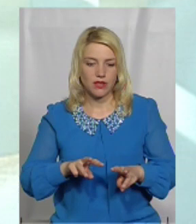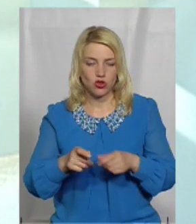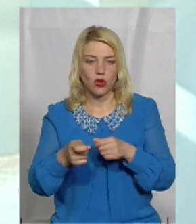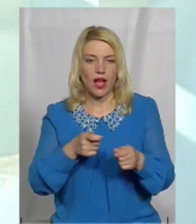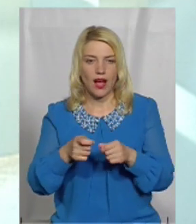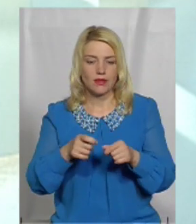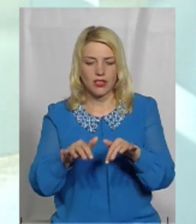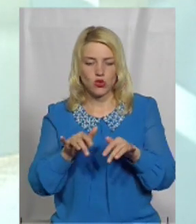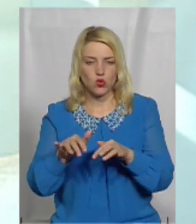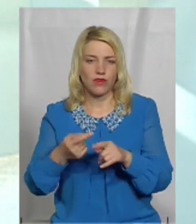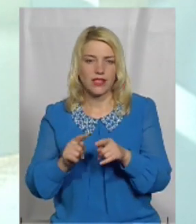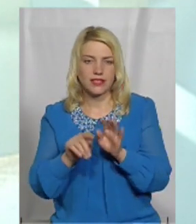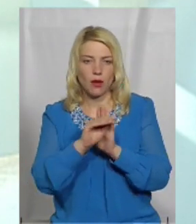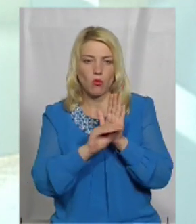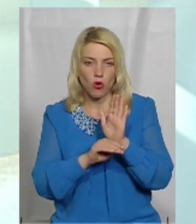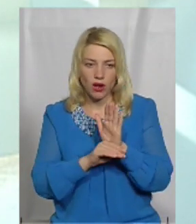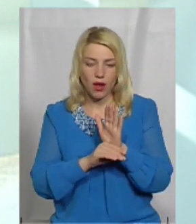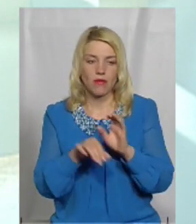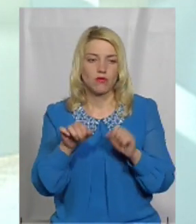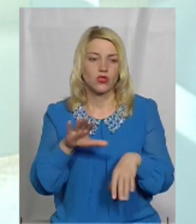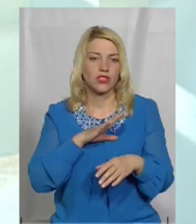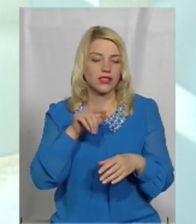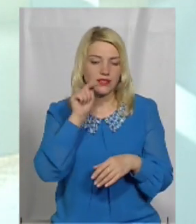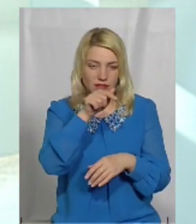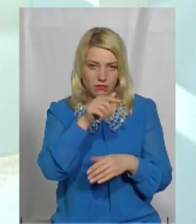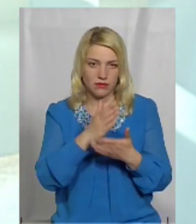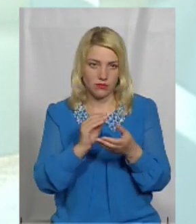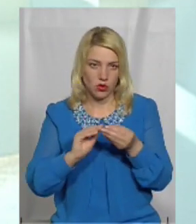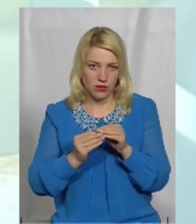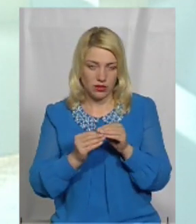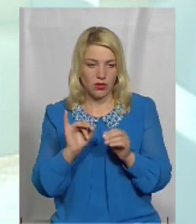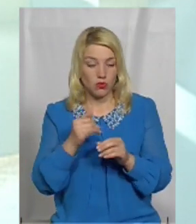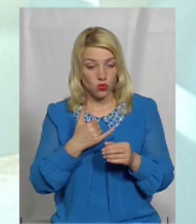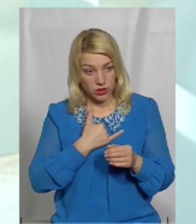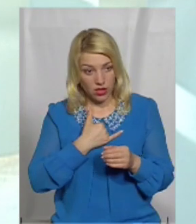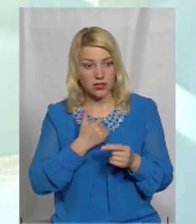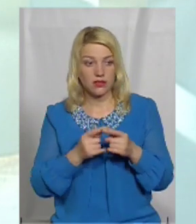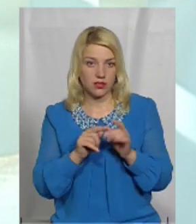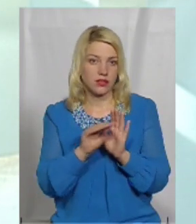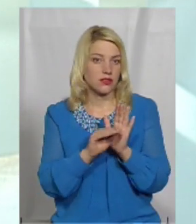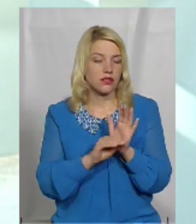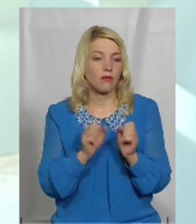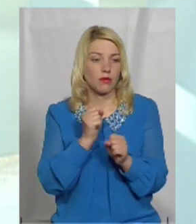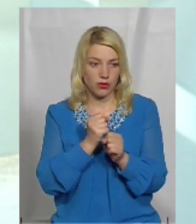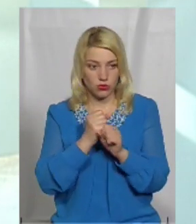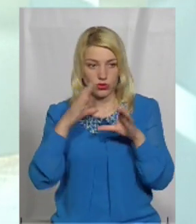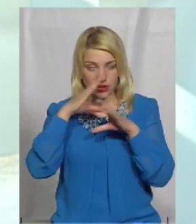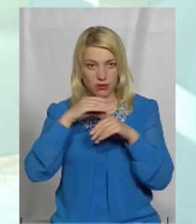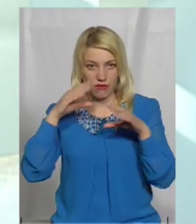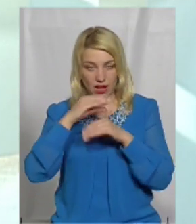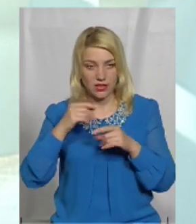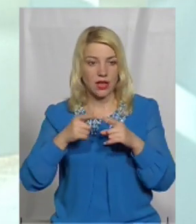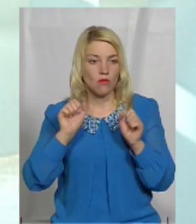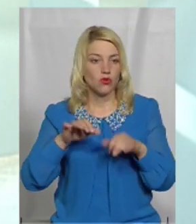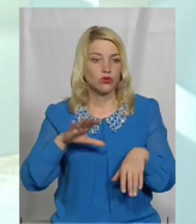адміністрування саме оцієї програми, має якісь проблеми. Тому що в нас в основному ця система працює і справляється. Може